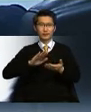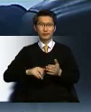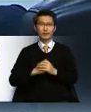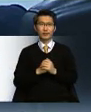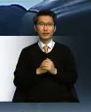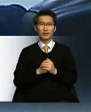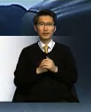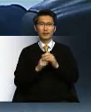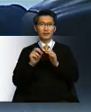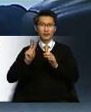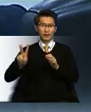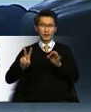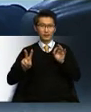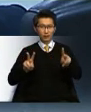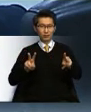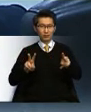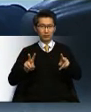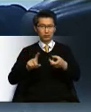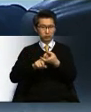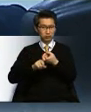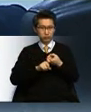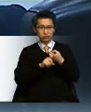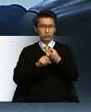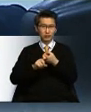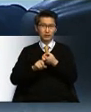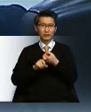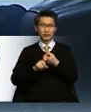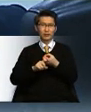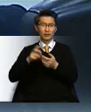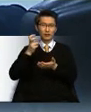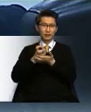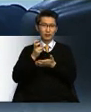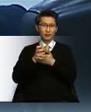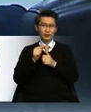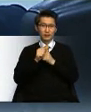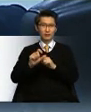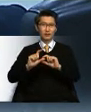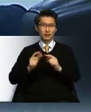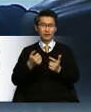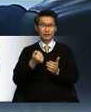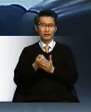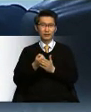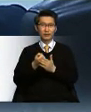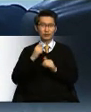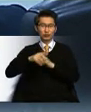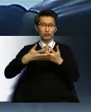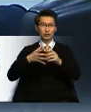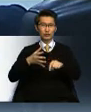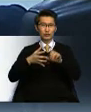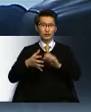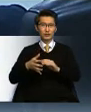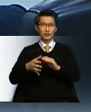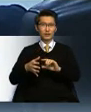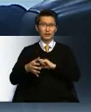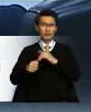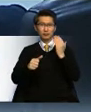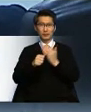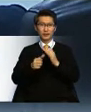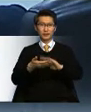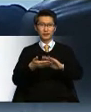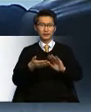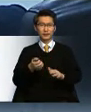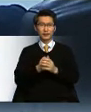선출됐는데요. 야당 의원과 담합하고 당헌 당규를 따르지 않았다는 이유로 더불어민주당 경기도당에서 제명